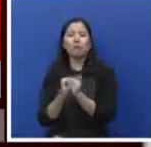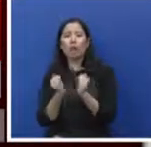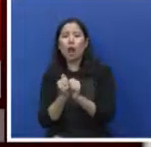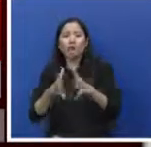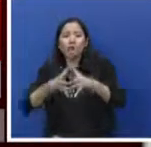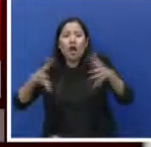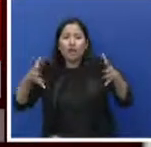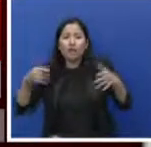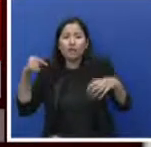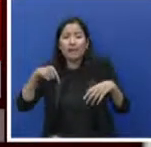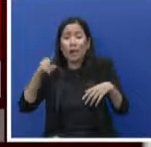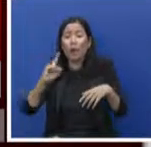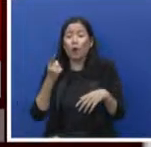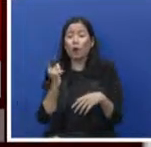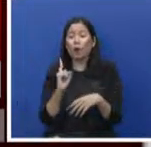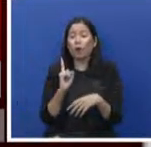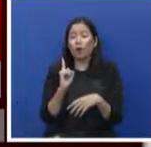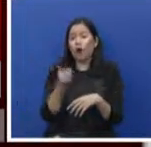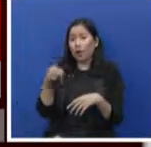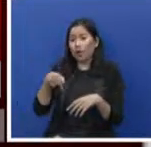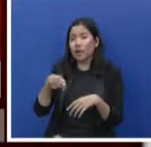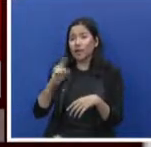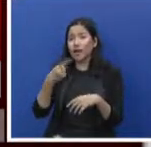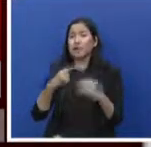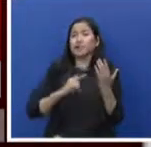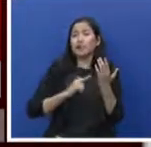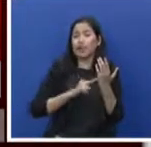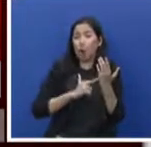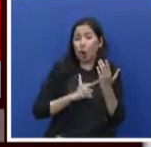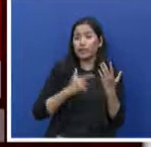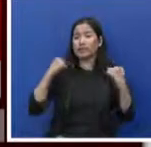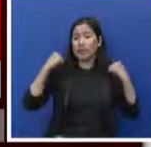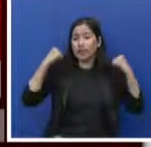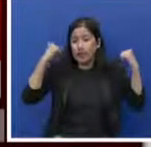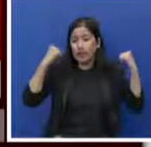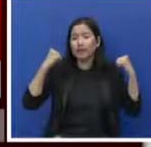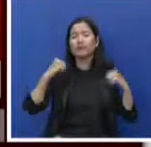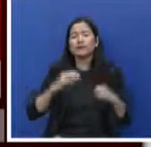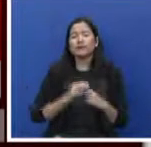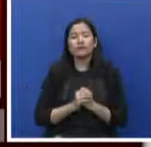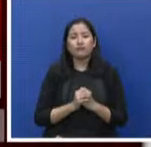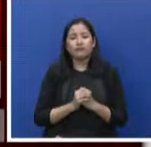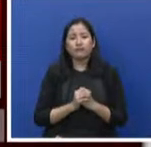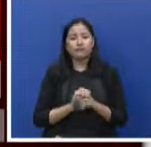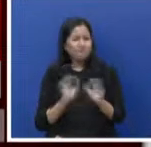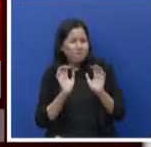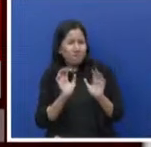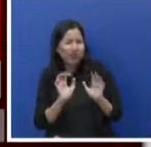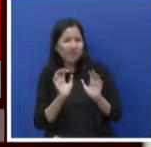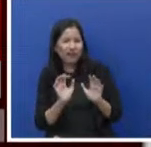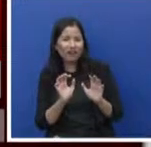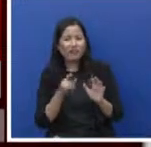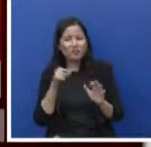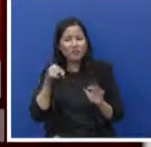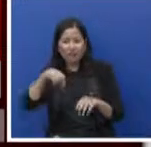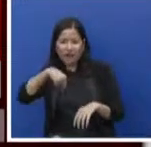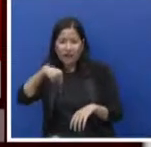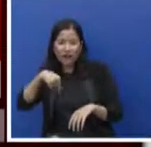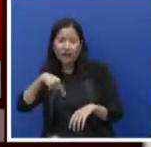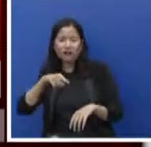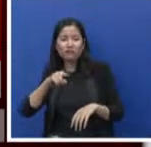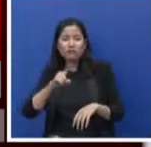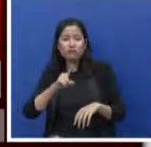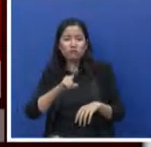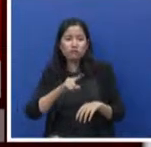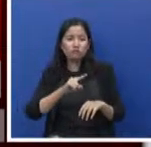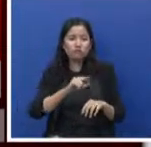kalau sebagai pelaku teknologi kesehatan, memang banyak hal yang saat ini